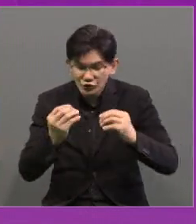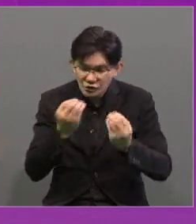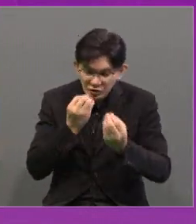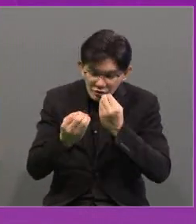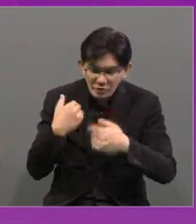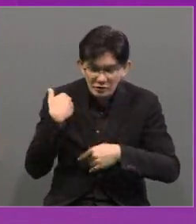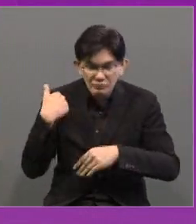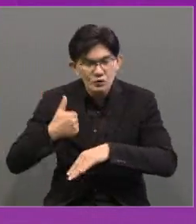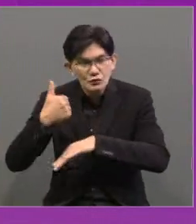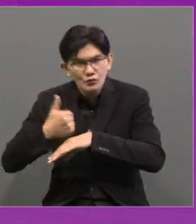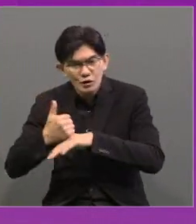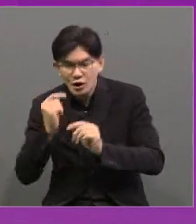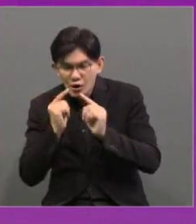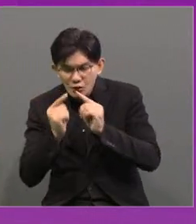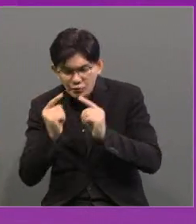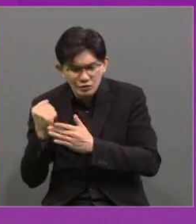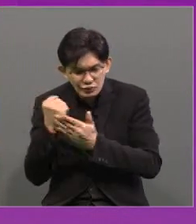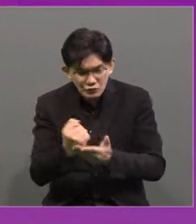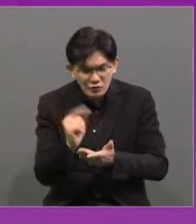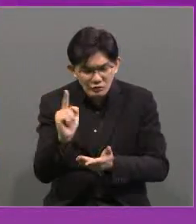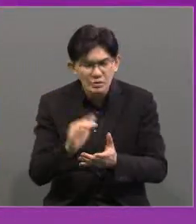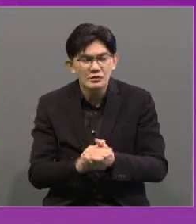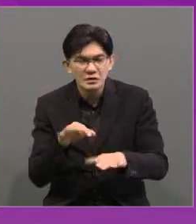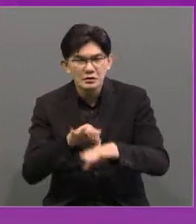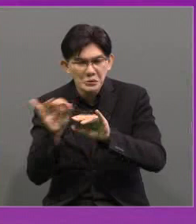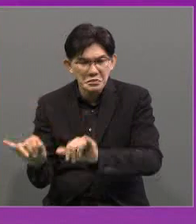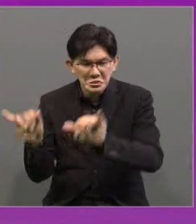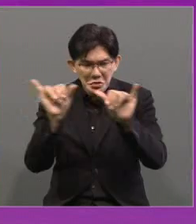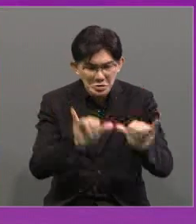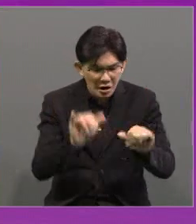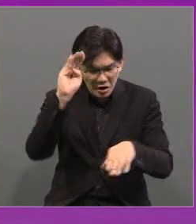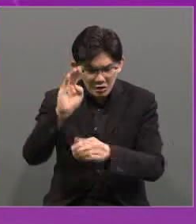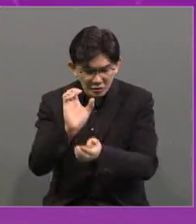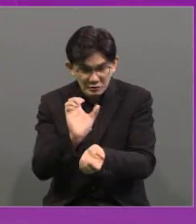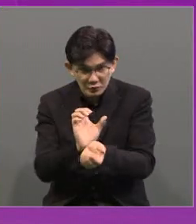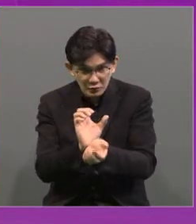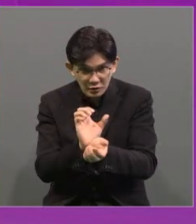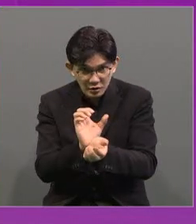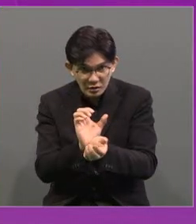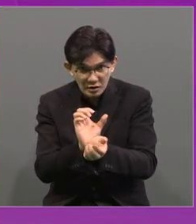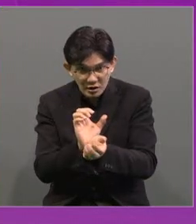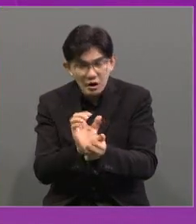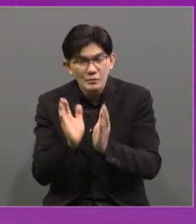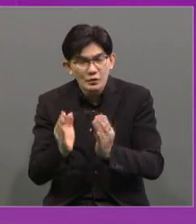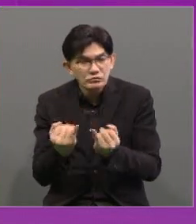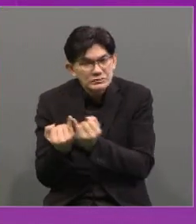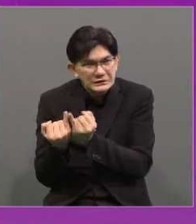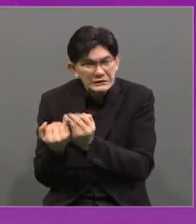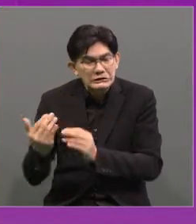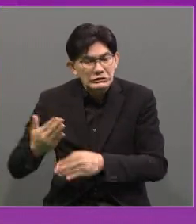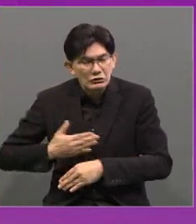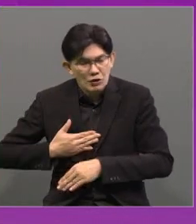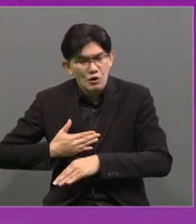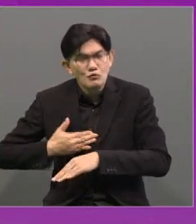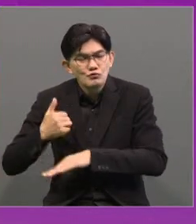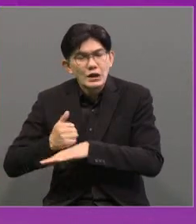กำนันพยายามจะพูดคุยเรื่องของให้ช่วยการแต่งตั้งโยกย้ายตำรวจนะคะที่เหมือนแบบเป็นพรรคพวกเดียวกัน